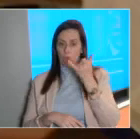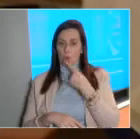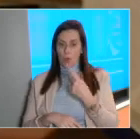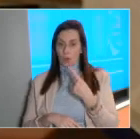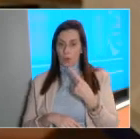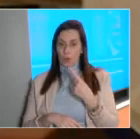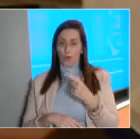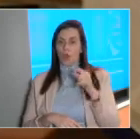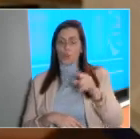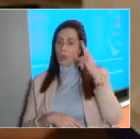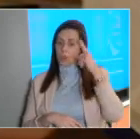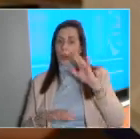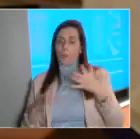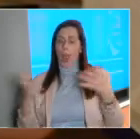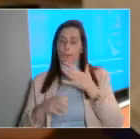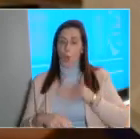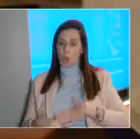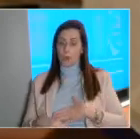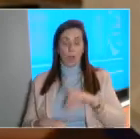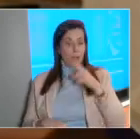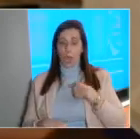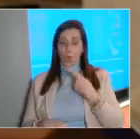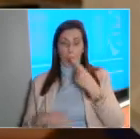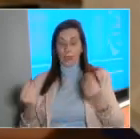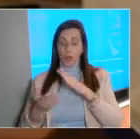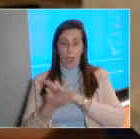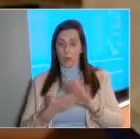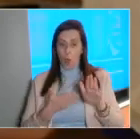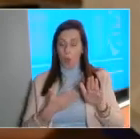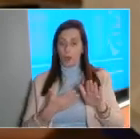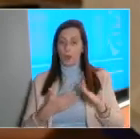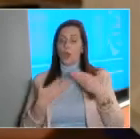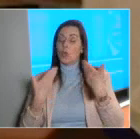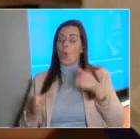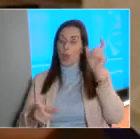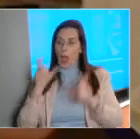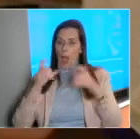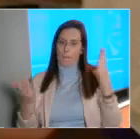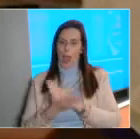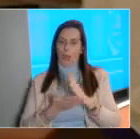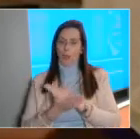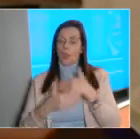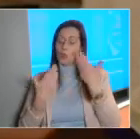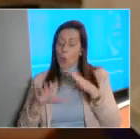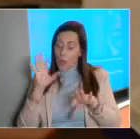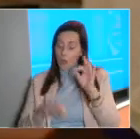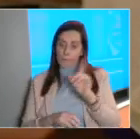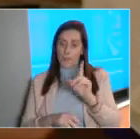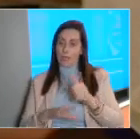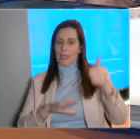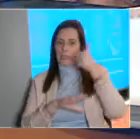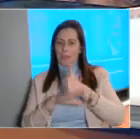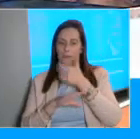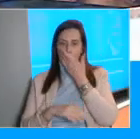אומרים, מתיימרים שאתם יודעים מה העם רוצה. אז אני אומר דבר פשוט. תנו לעם להחליט. תנו לו לבחור מי ינהיג